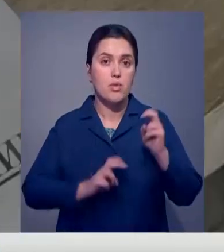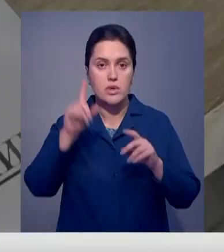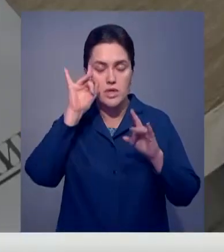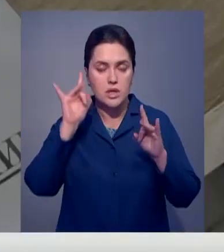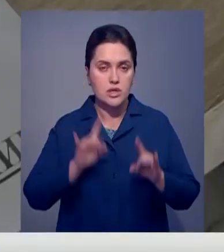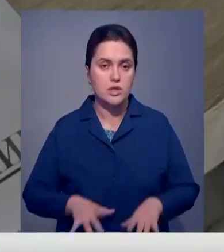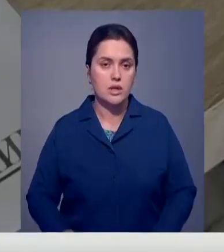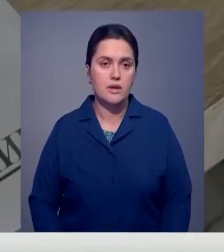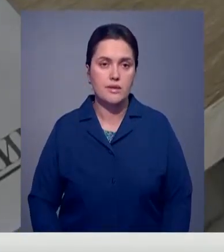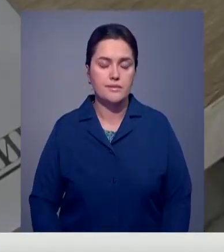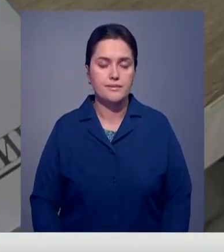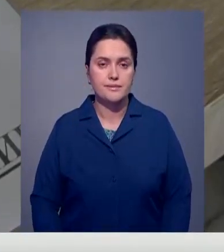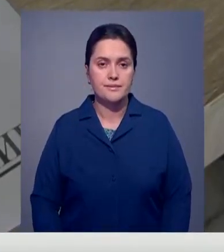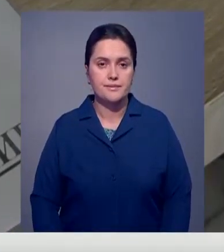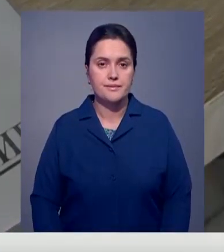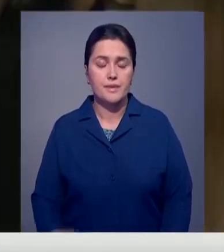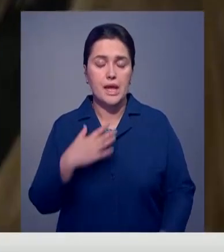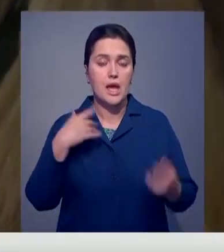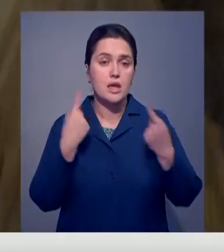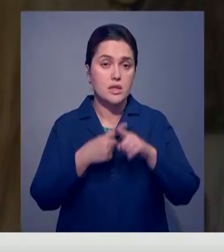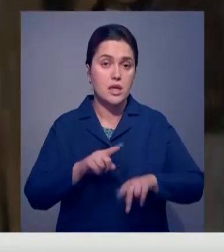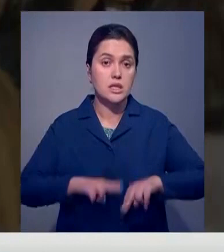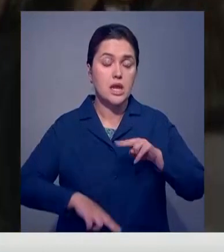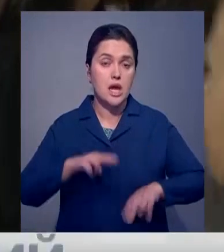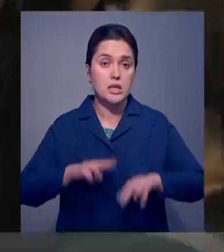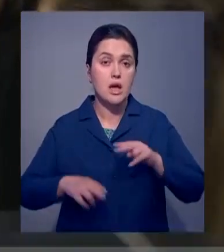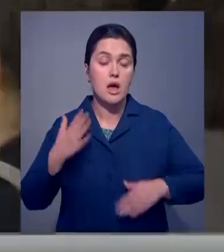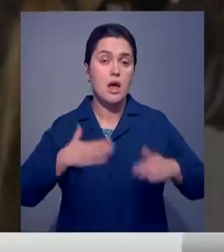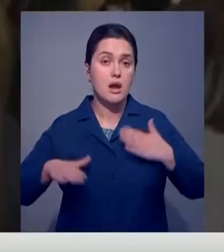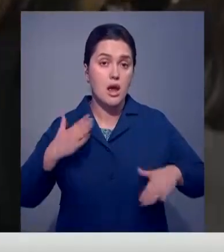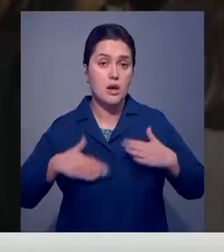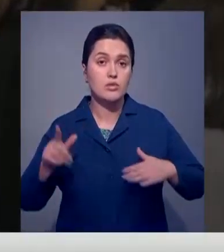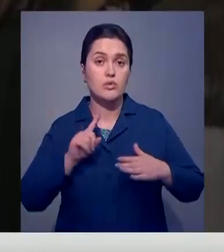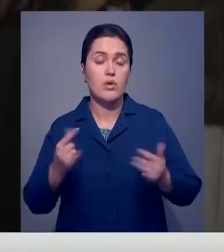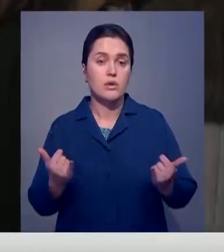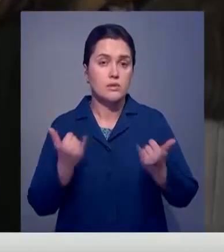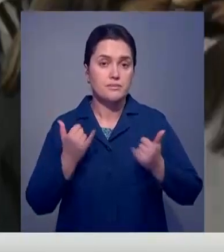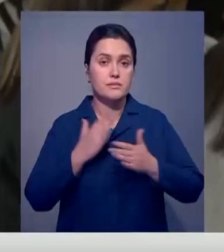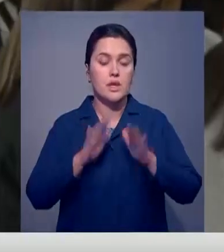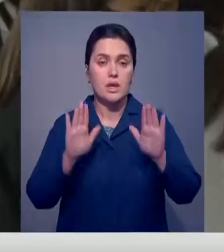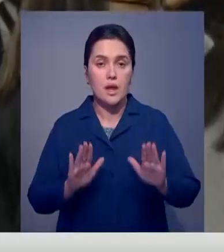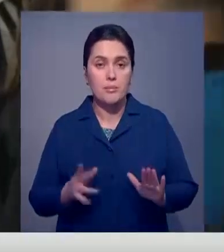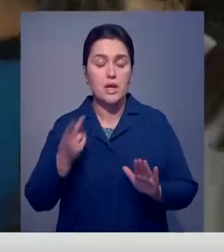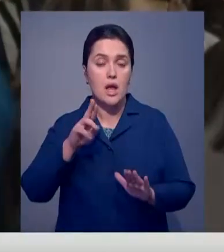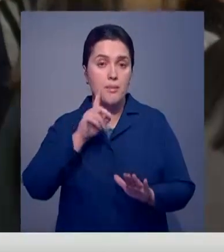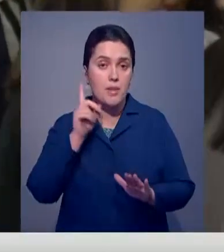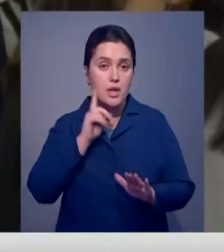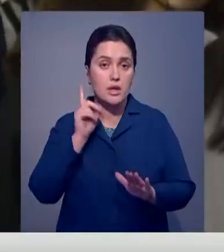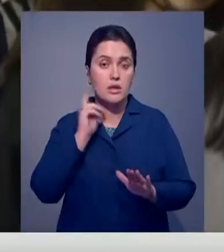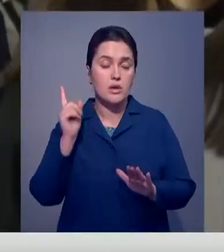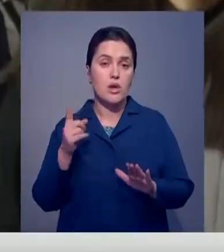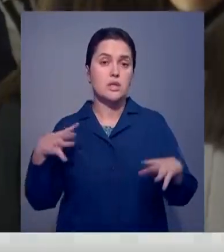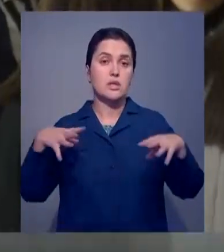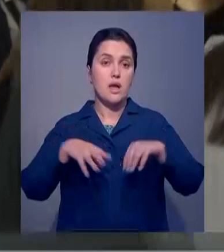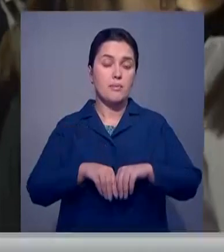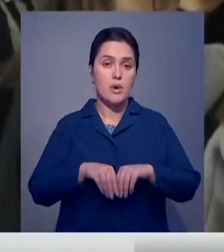ожидал. Моя профессия – техник-строитель. Я рад, что сделали нам такую ярмарку молодежи. То, что они собрали все работы в